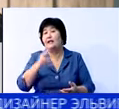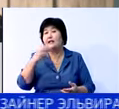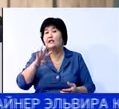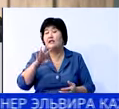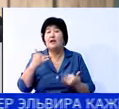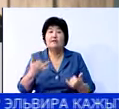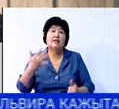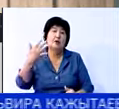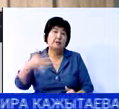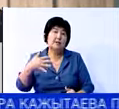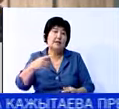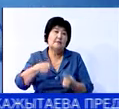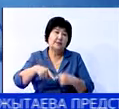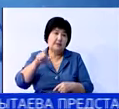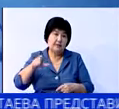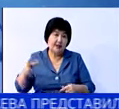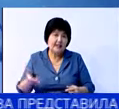году 50 предпринимателей.